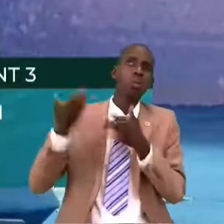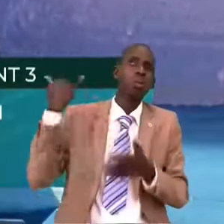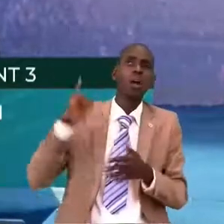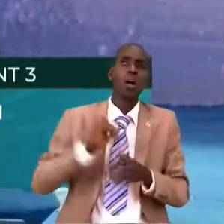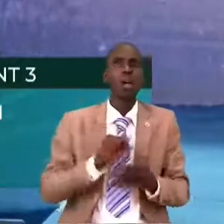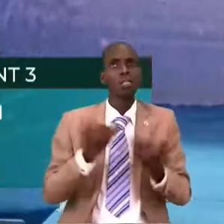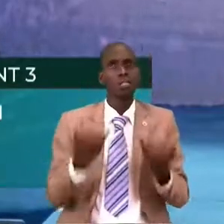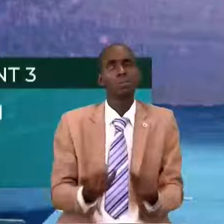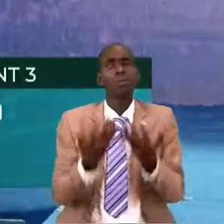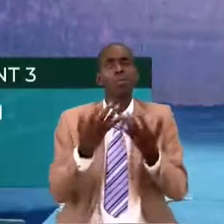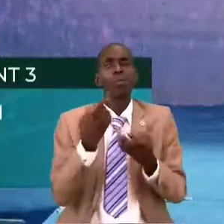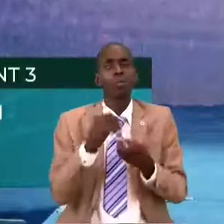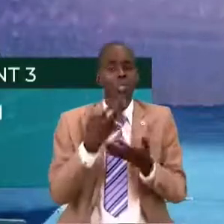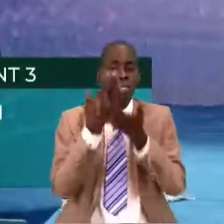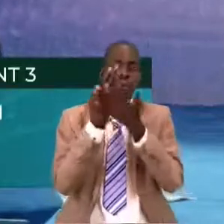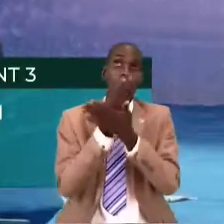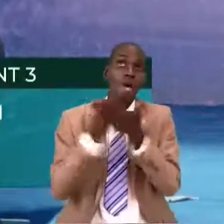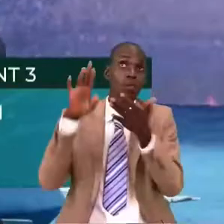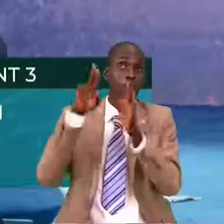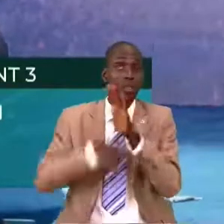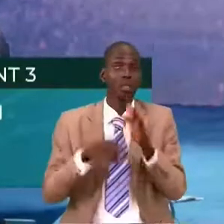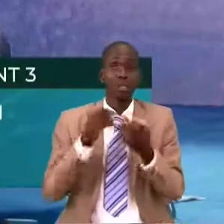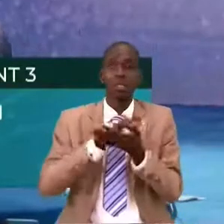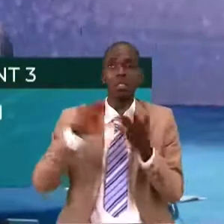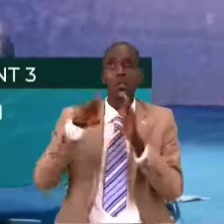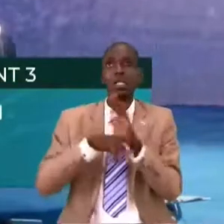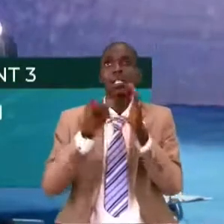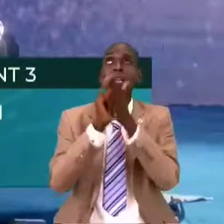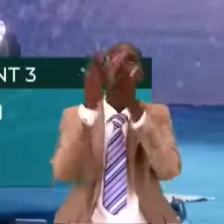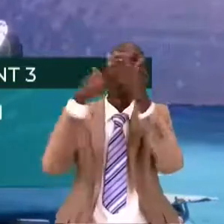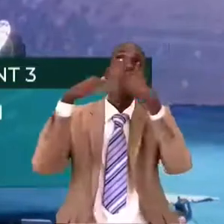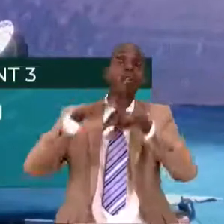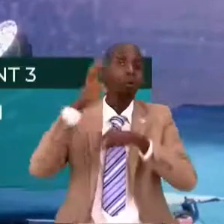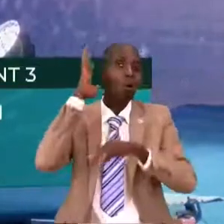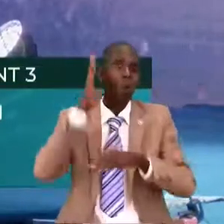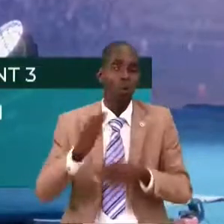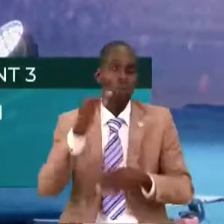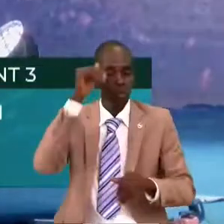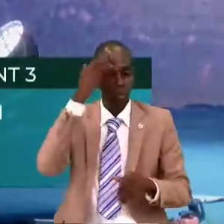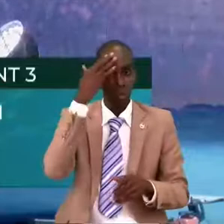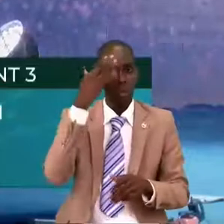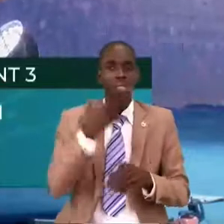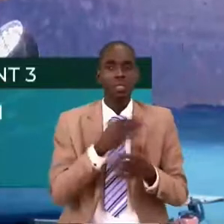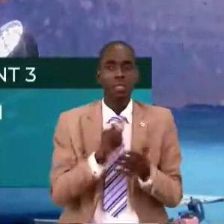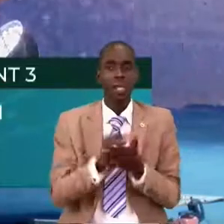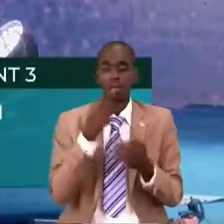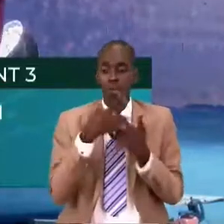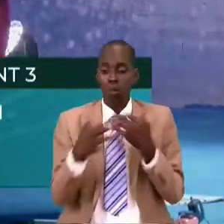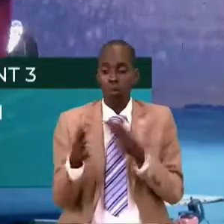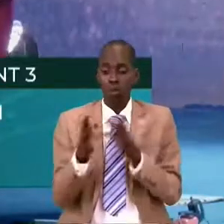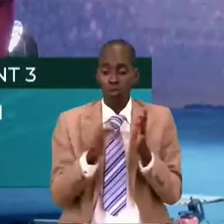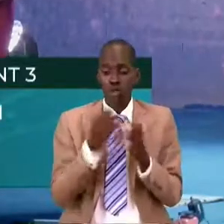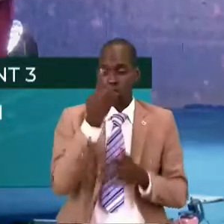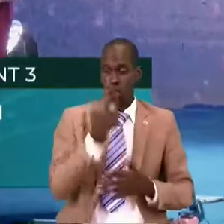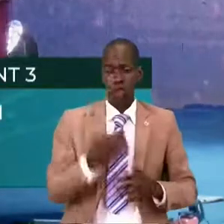que le sang de Jésus-Christ seul peut accomplir dans ma vie. J'ai faim, j'ai soif, et